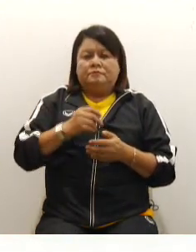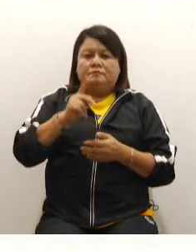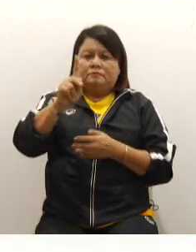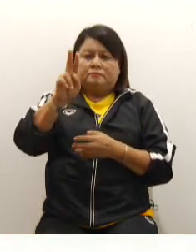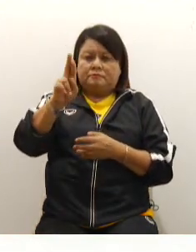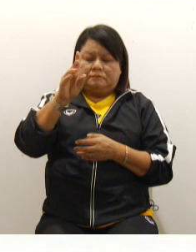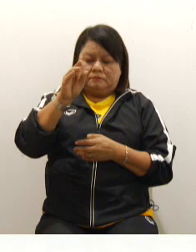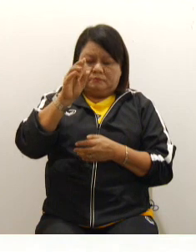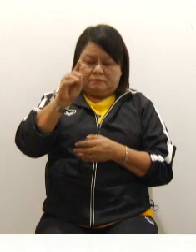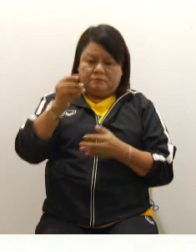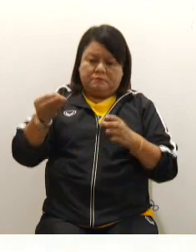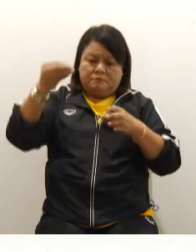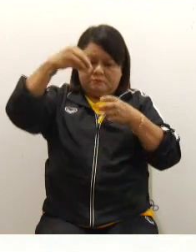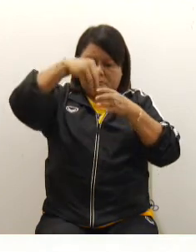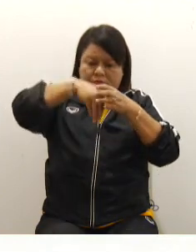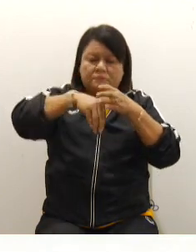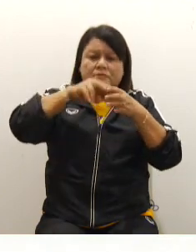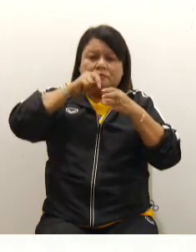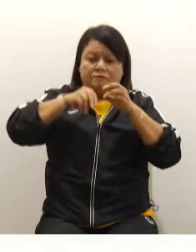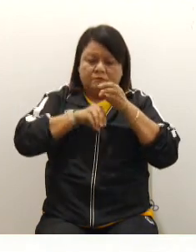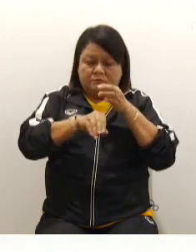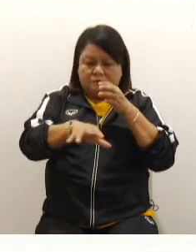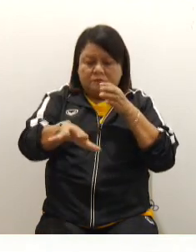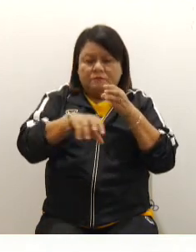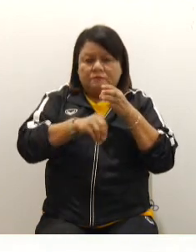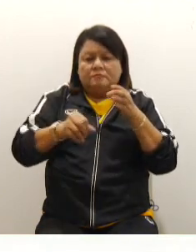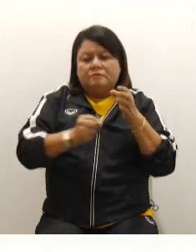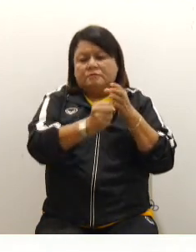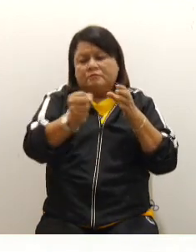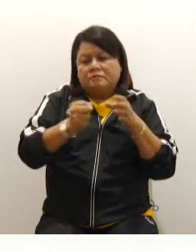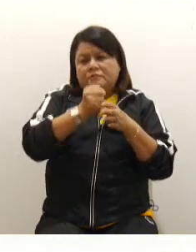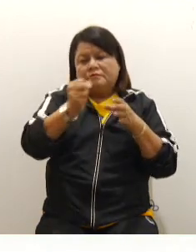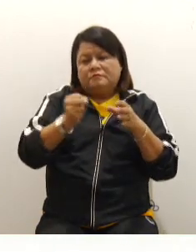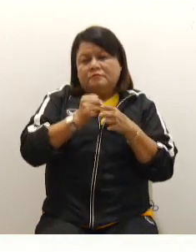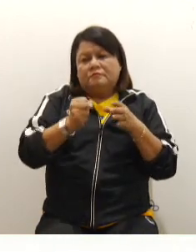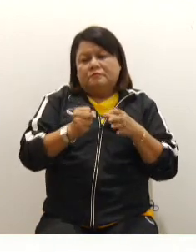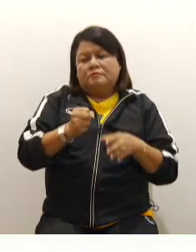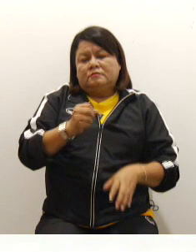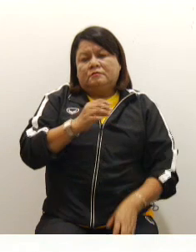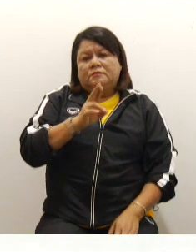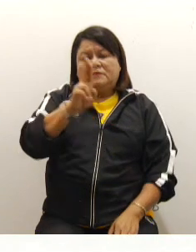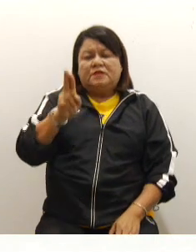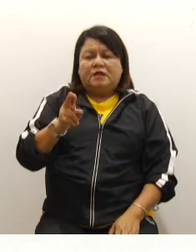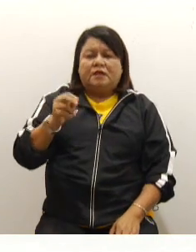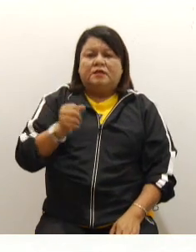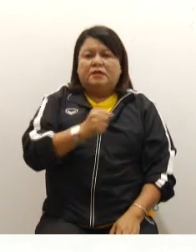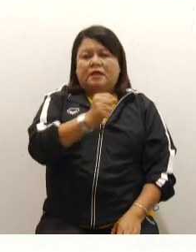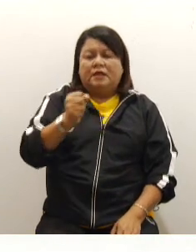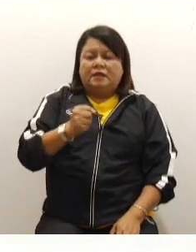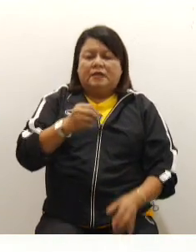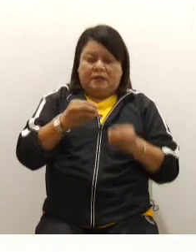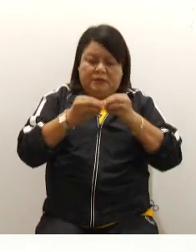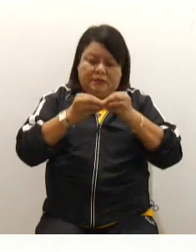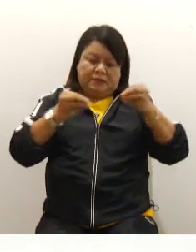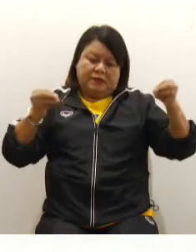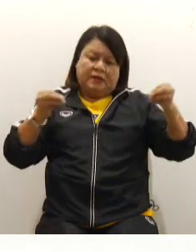รดลงไปในน้ำมันควรจะกระจายความร้อนด้วยการที่คนของเราเขาก็คนด้วยแท่งแก้ว